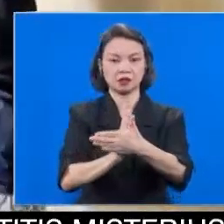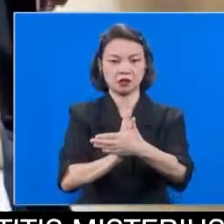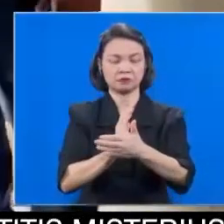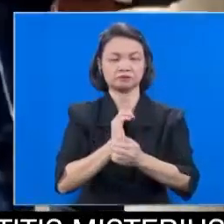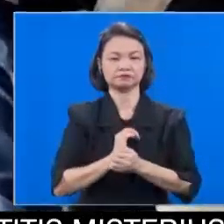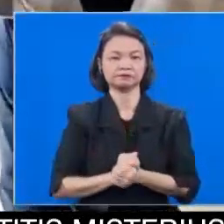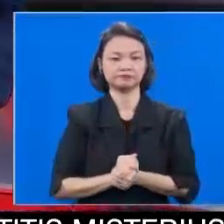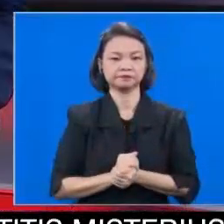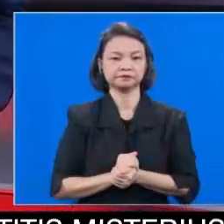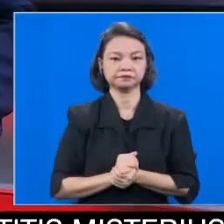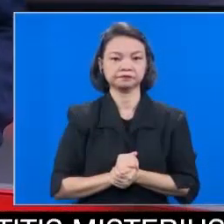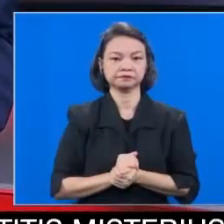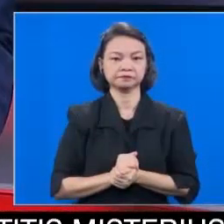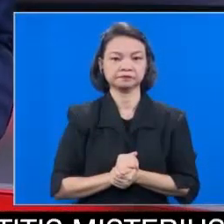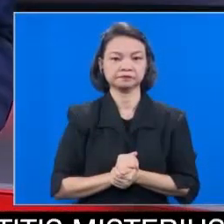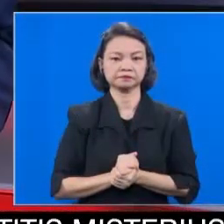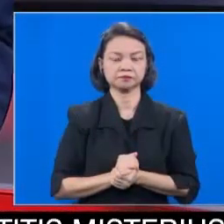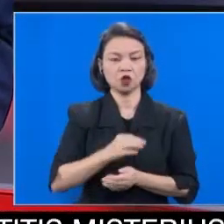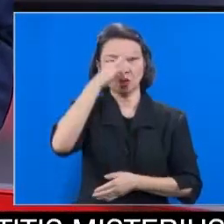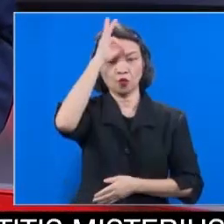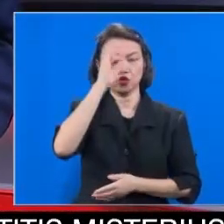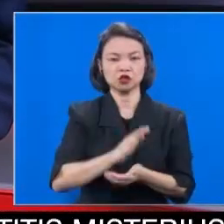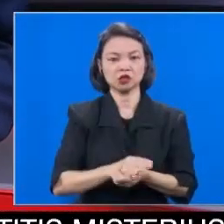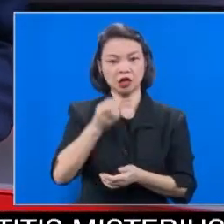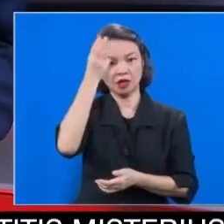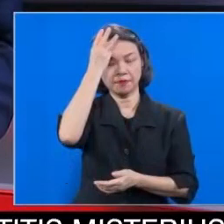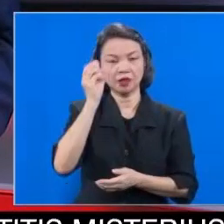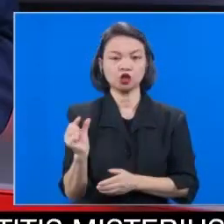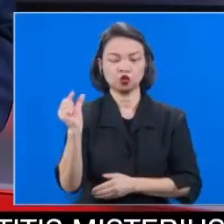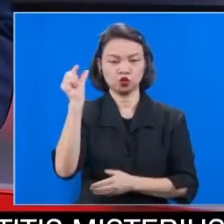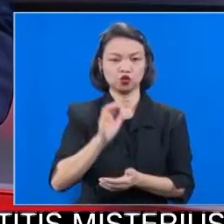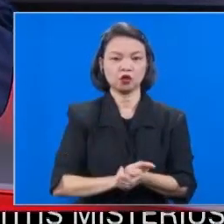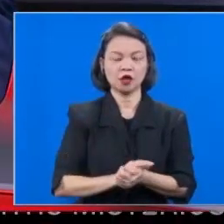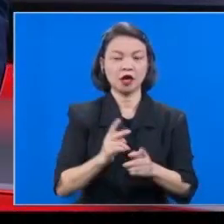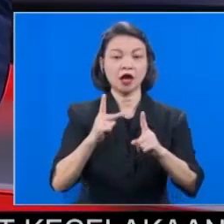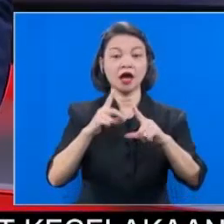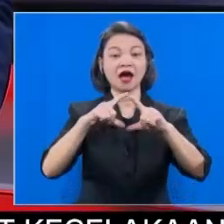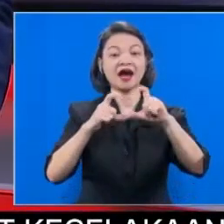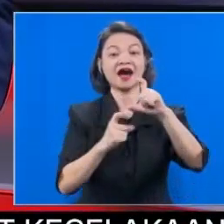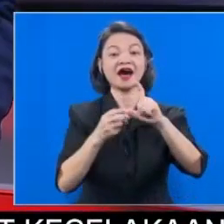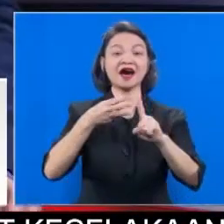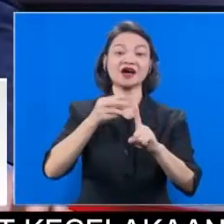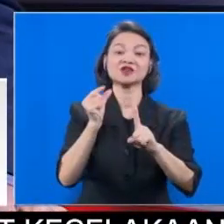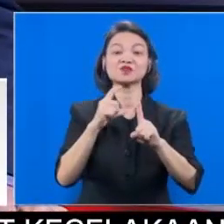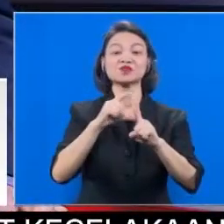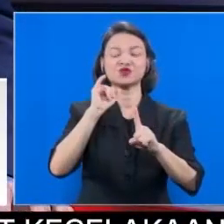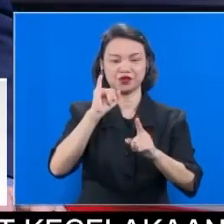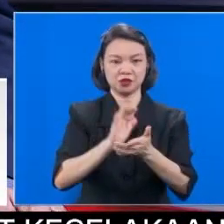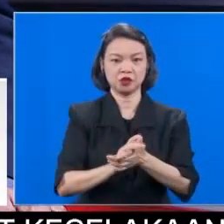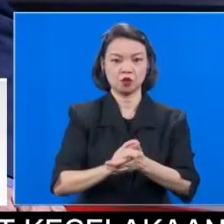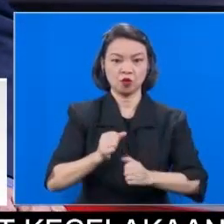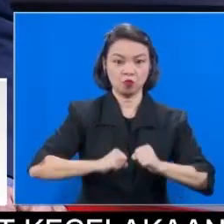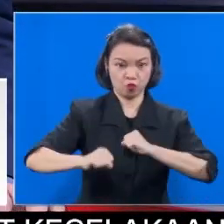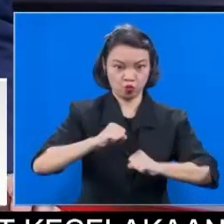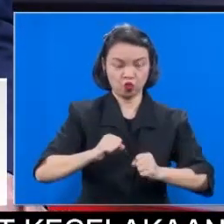Indonesia kepolisian daerah Kalimantan Utara menetapkan Briptu hasbudi sebagai tersangka praktik penambangan emas ilegal di